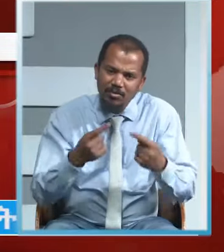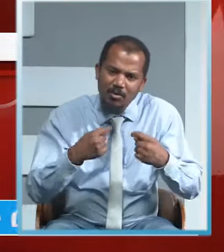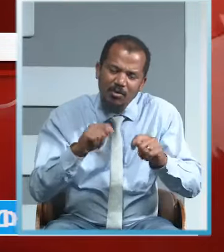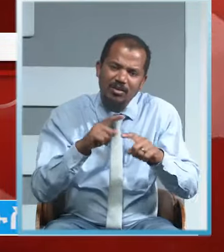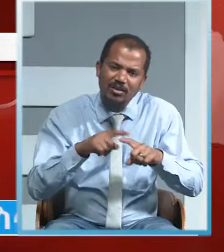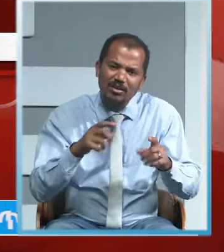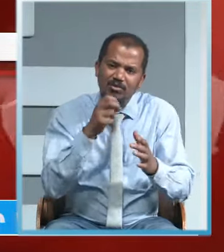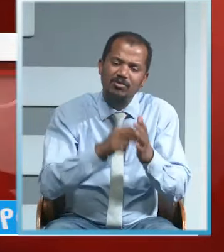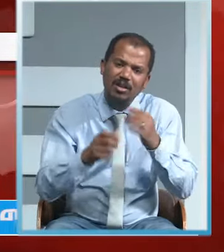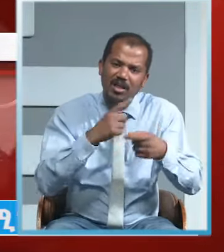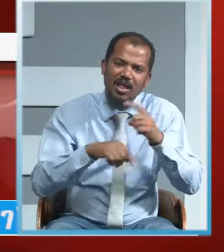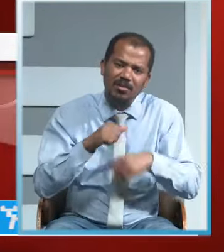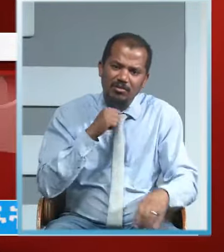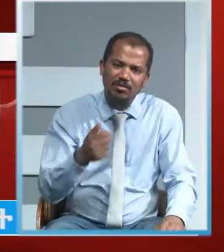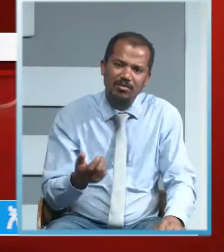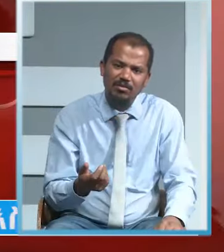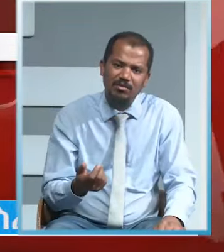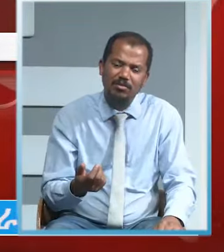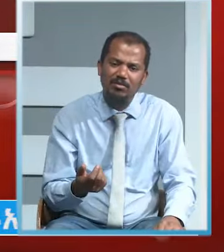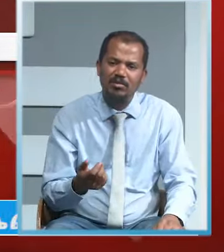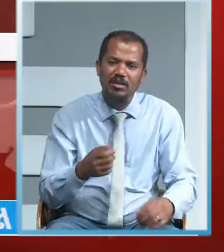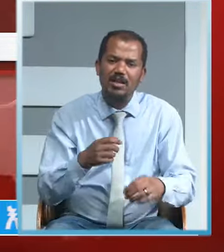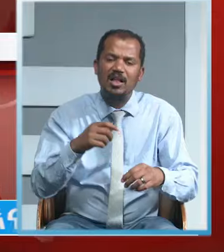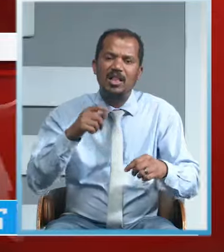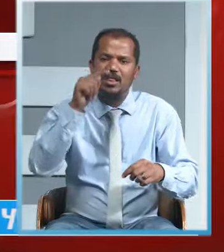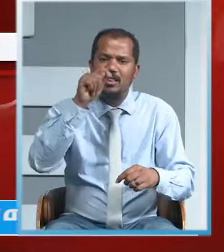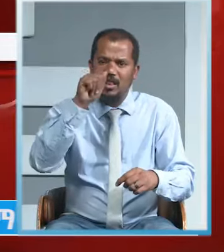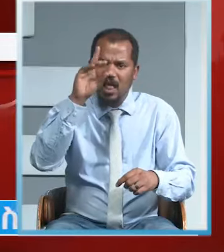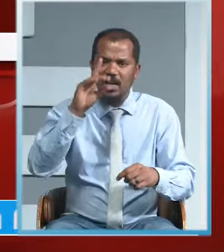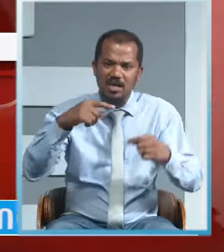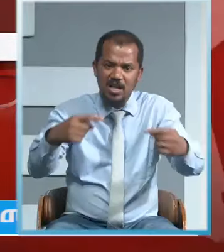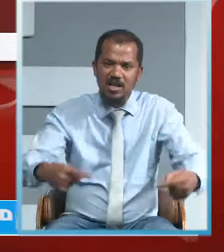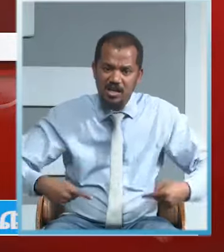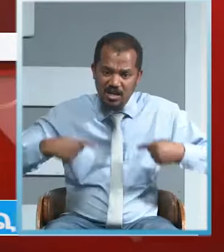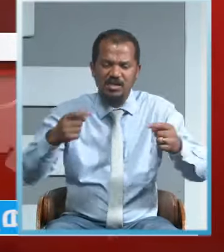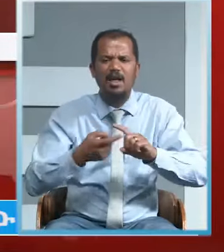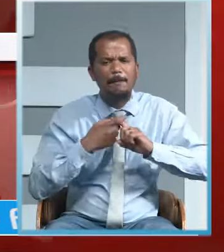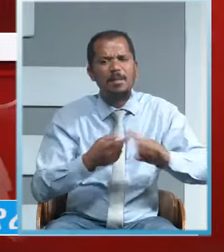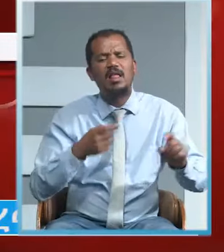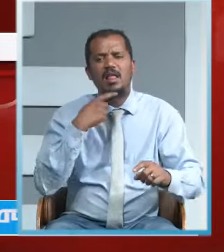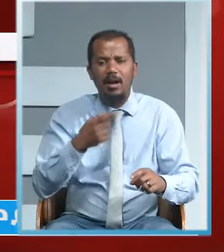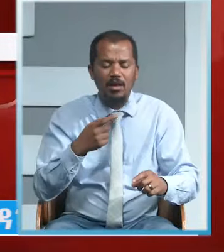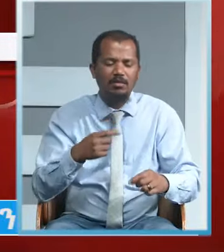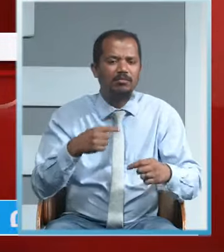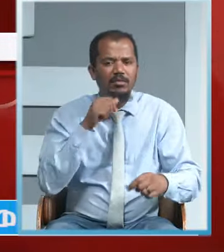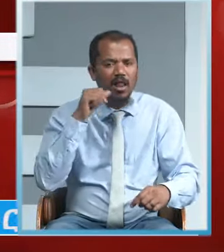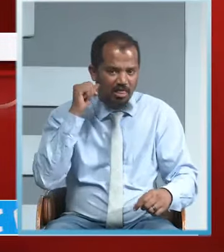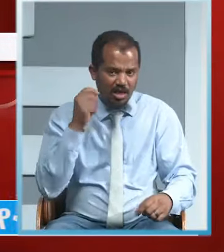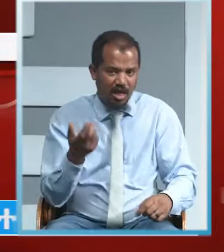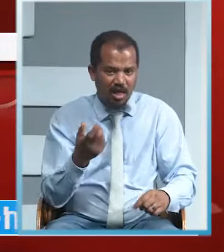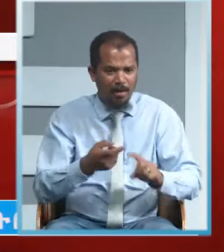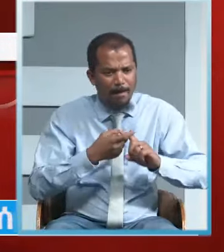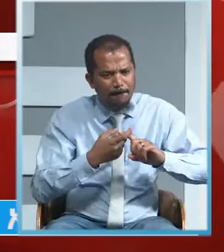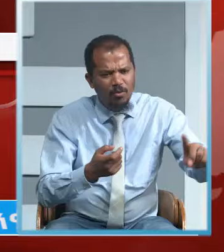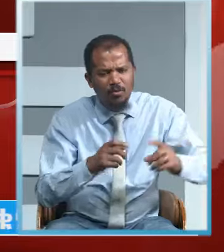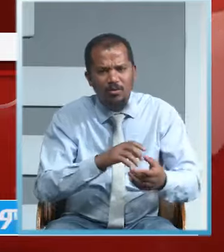ውጤት አላመጣም። ከዚያ ወዲህ ደግሞ በታንክ አማራጭ ተወስዶ በታንክ ይመታ ተብሎ በታንክ ትላንትና በታንክ